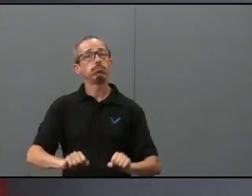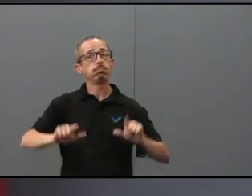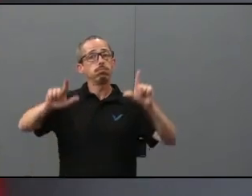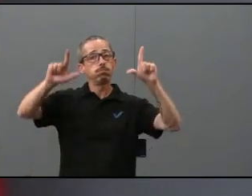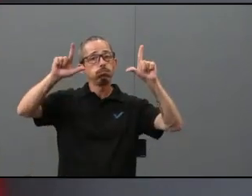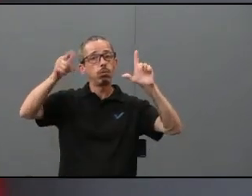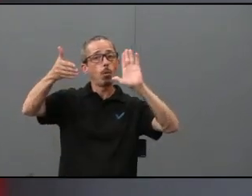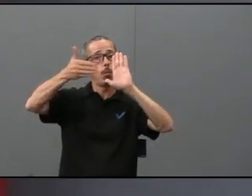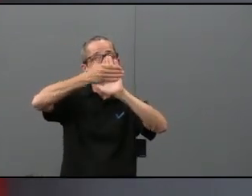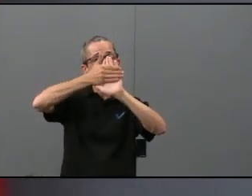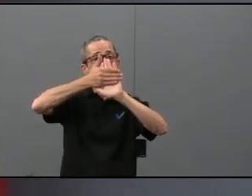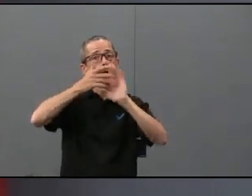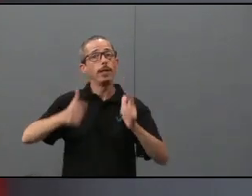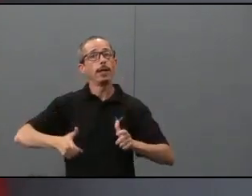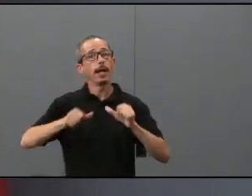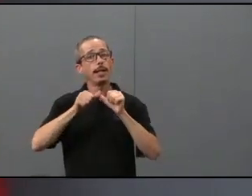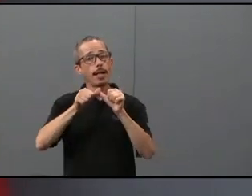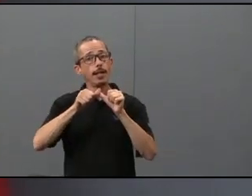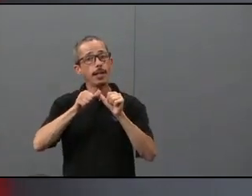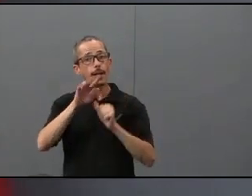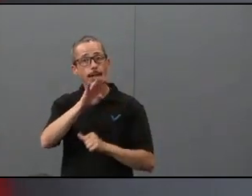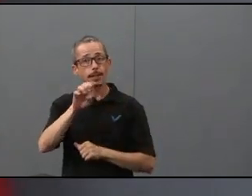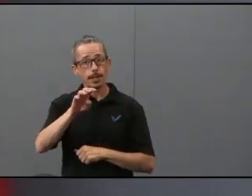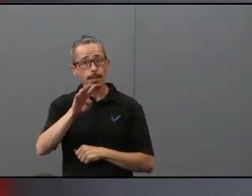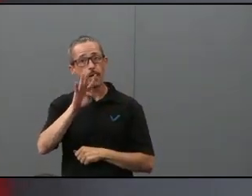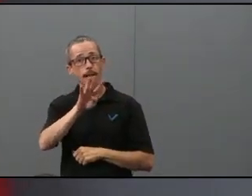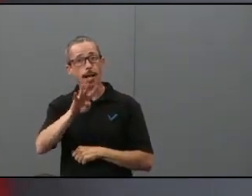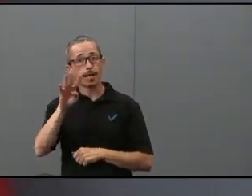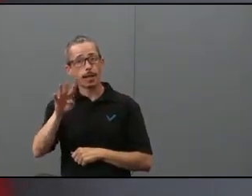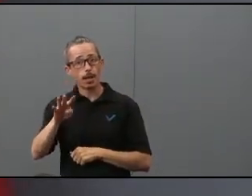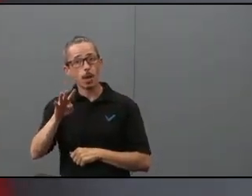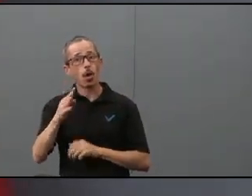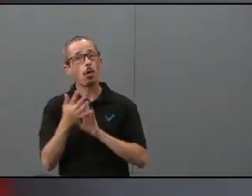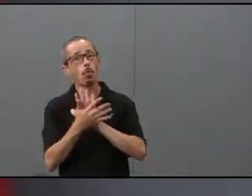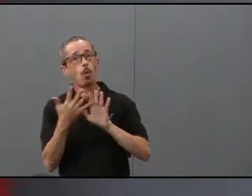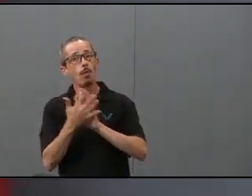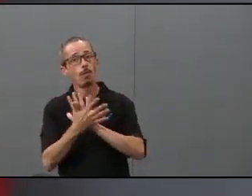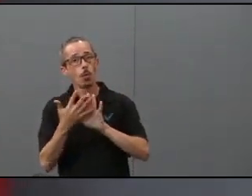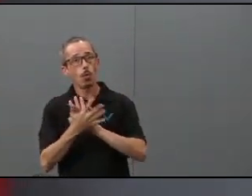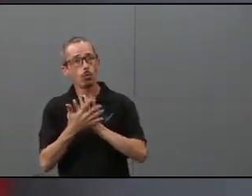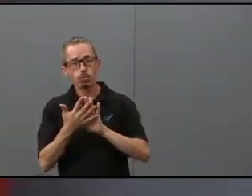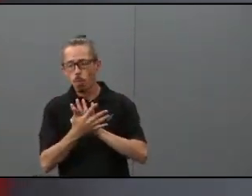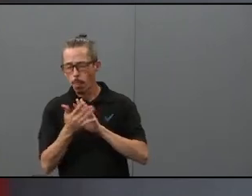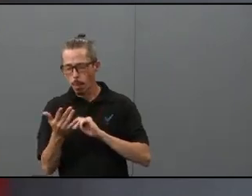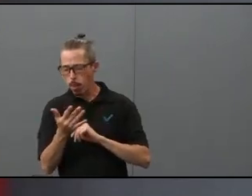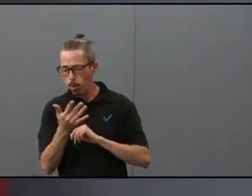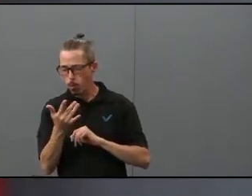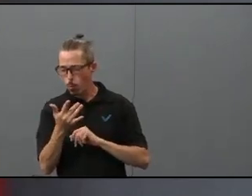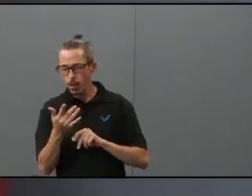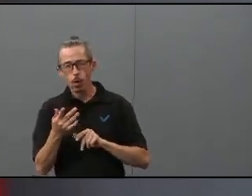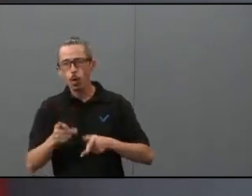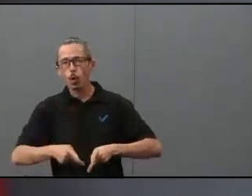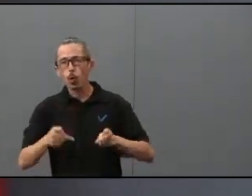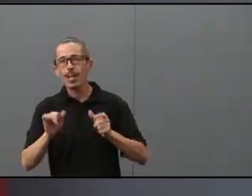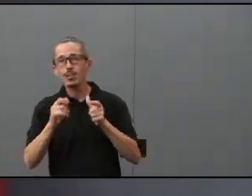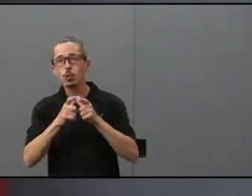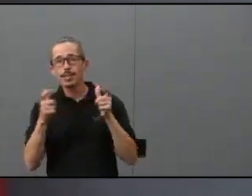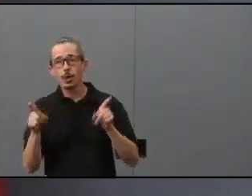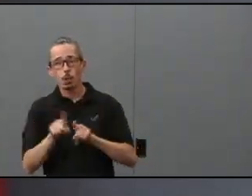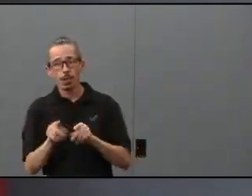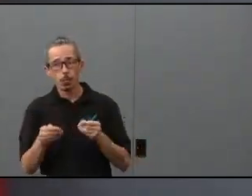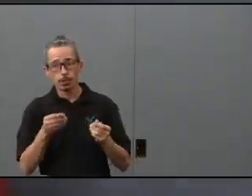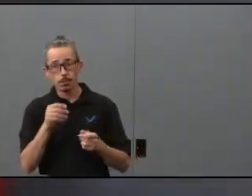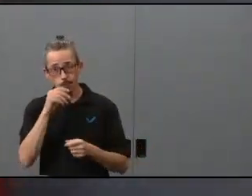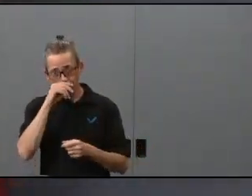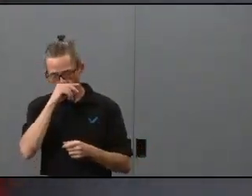mur sur l'immeubl situés au 444 boulevard plutôt rue des industries tel que déposé je sais